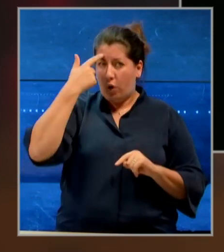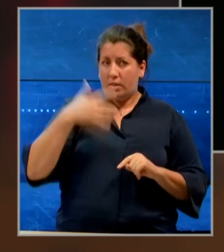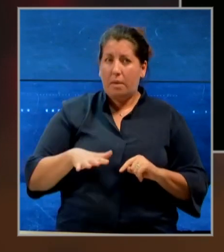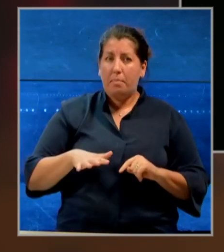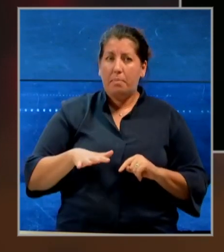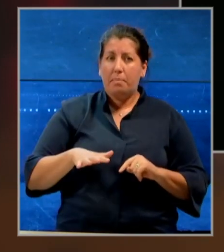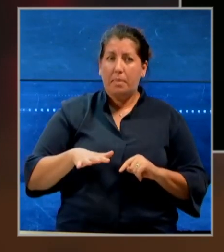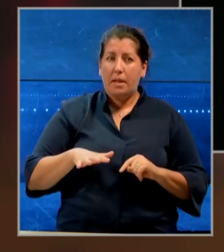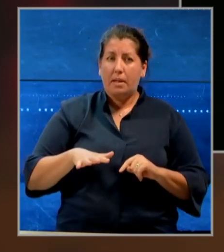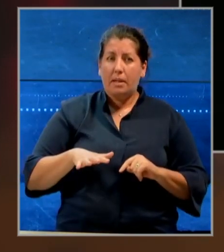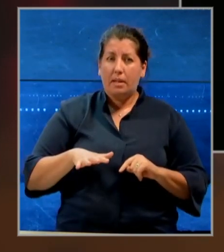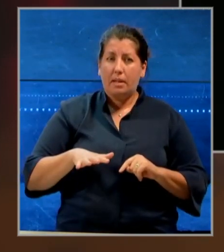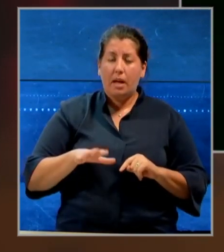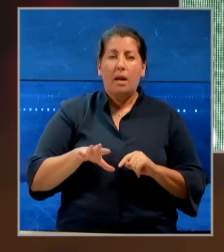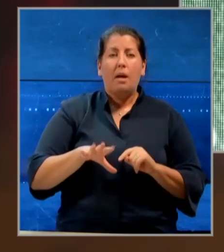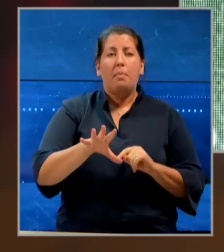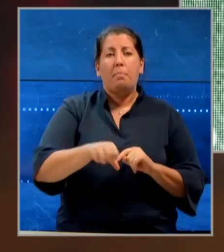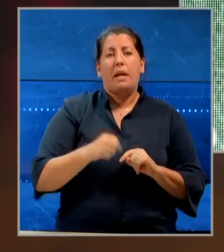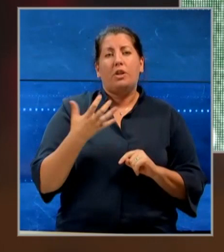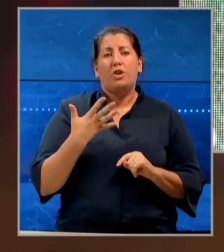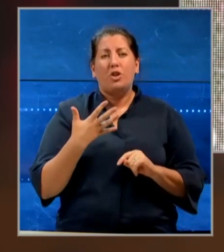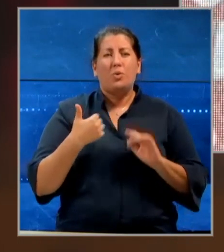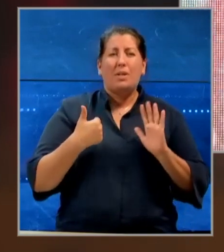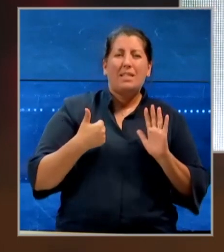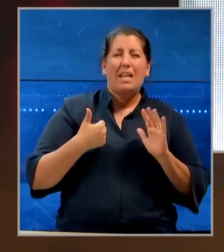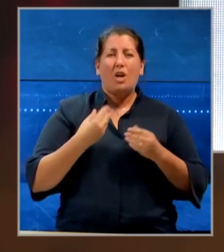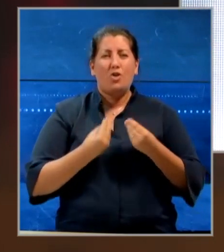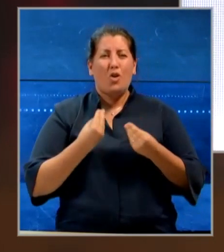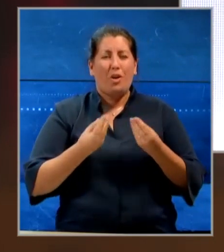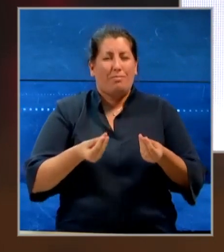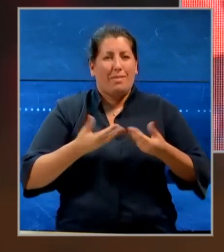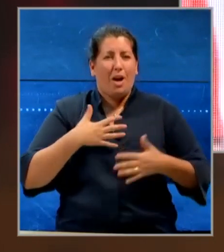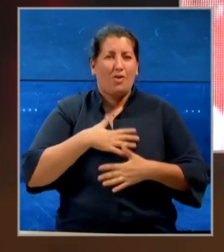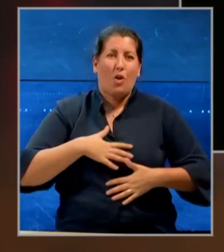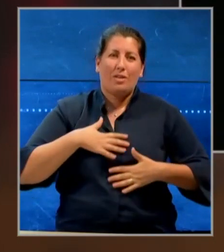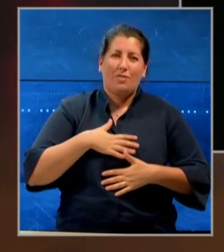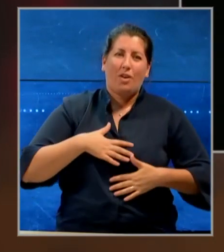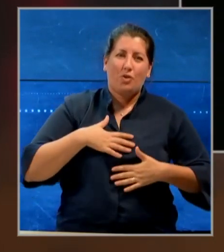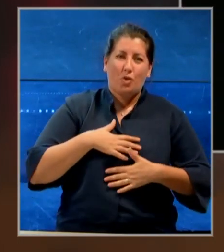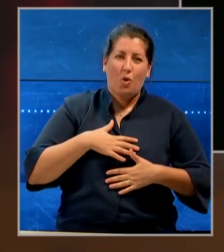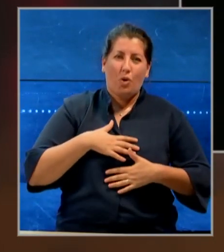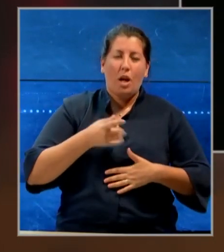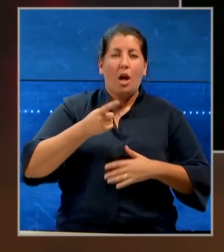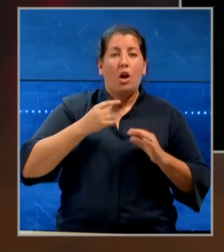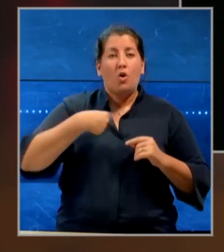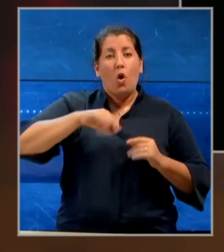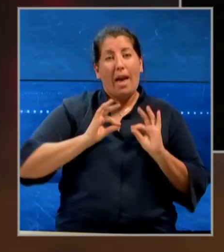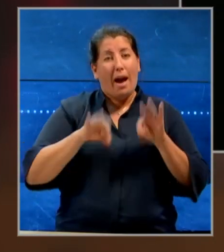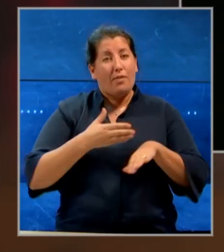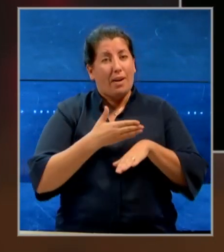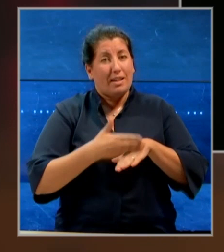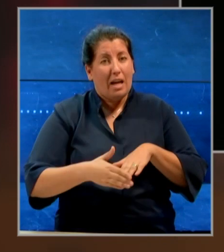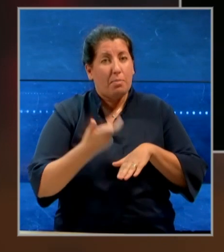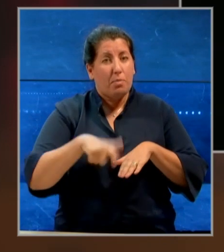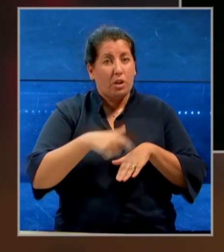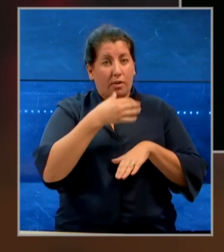5-6 giocatori e di questi in questo momento ci stanno dando anche soddisfazioni. Non siamo arrivati tardi perché non siamo stati capaci prima, perché non